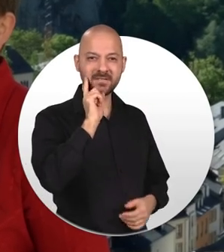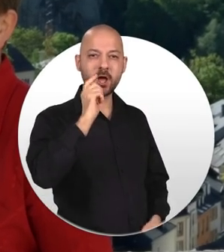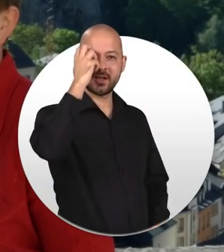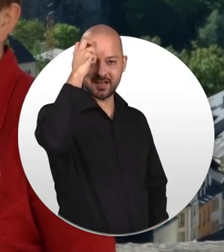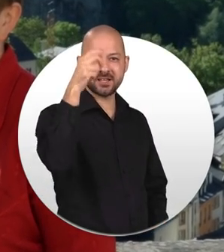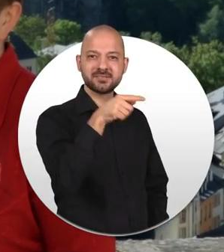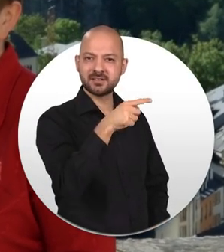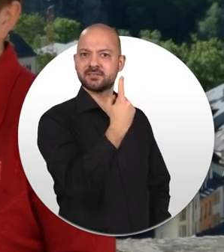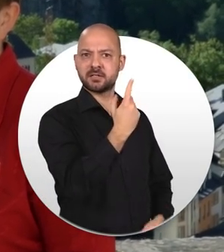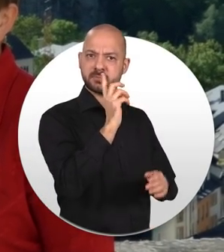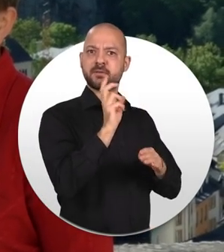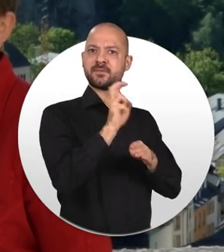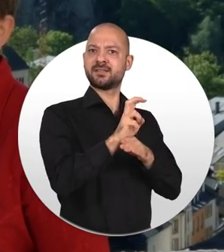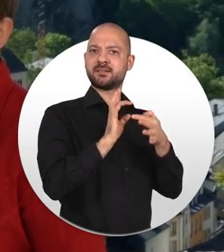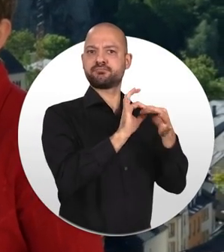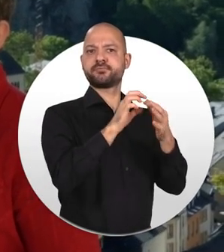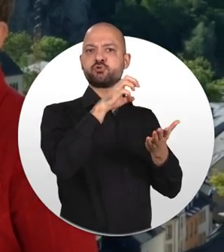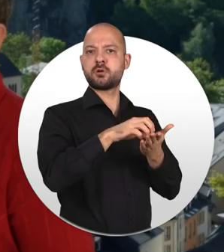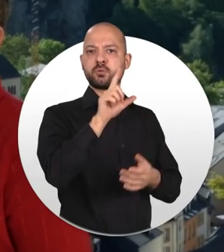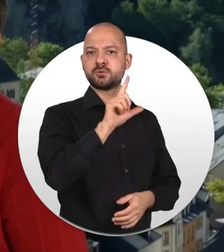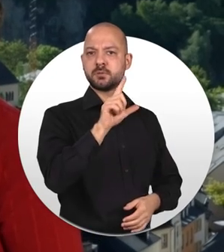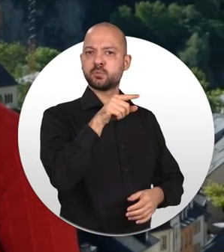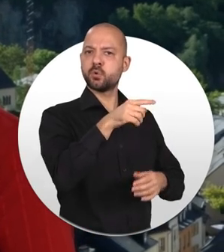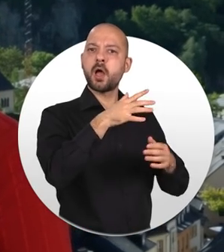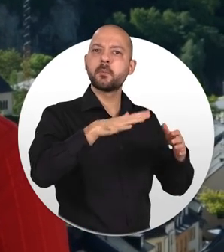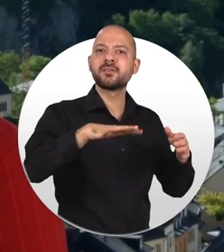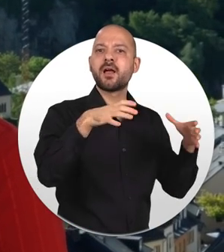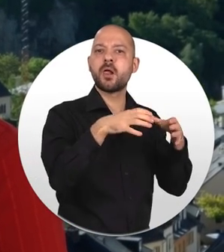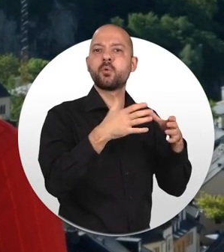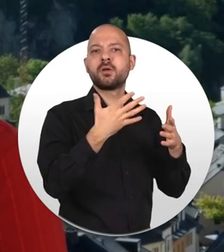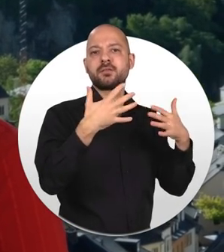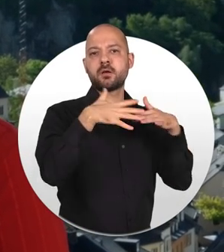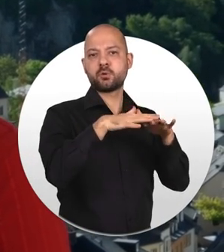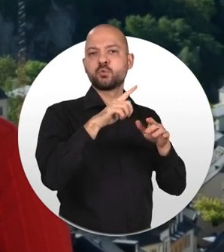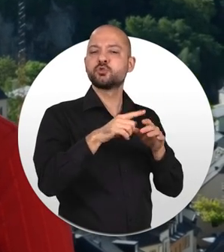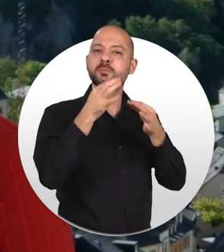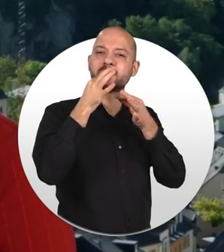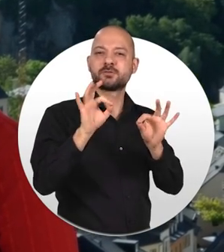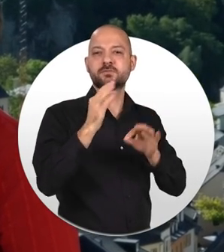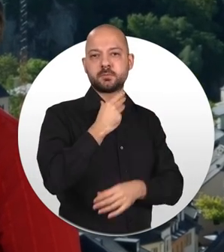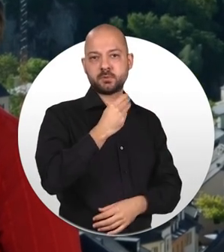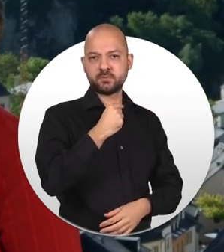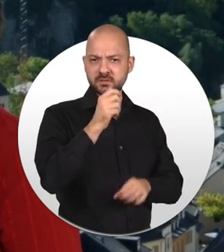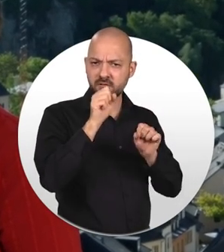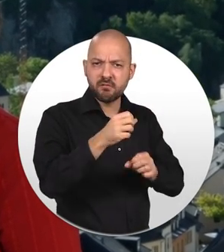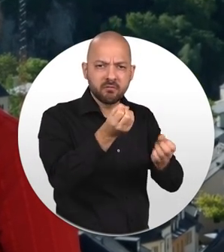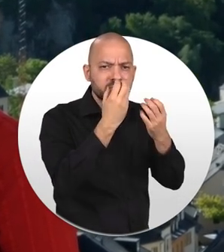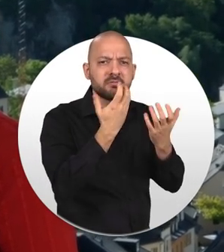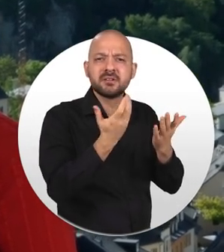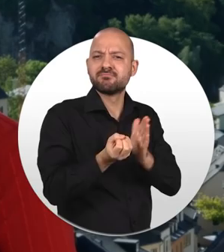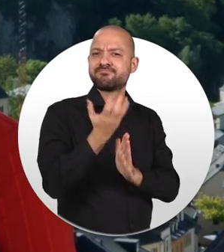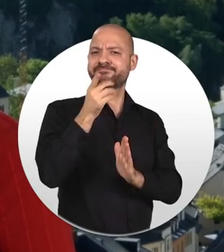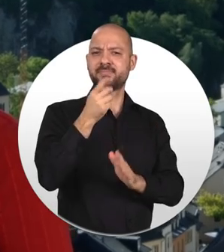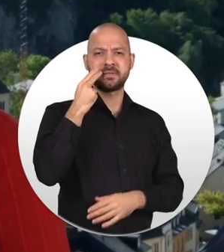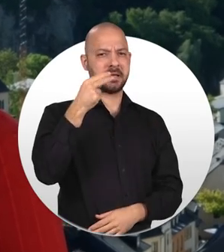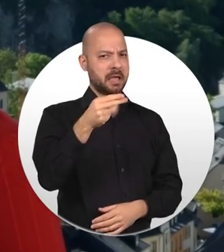Madame Kaiser, Sie sind hier als Vertreterin von der Stadt Lützburg für den Service Integration an spezifische Bedürfnisse. Können Sie uns vielleicht kurz